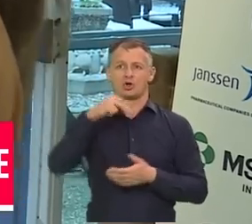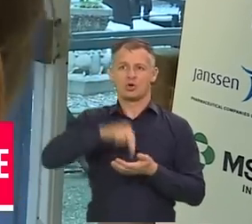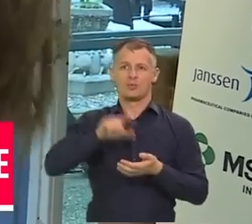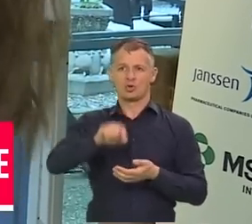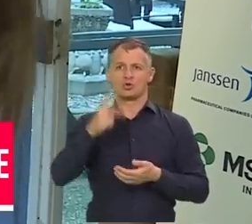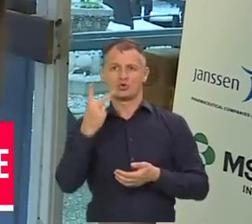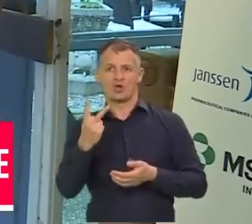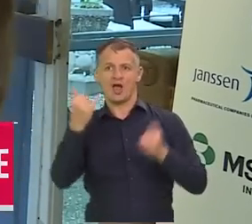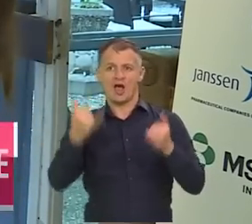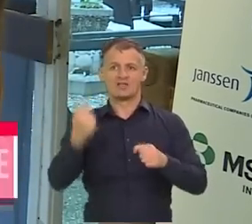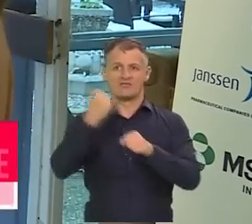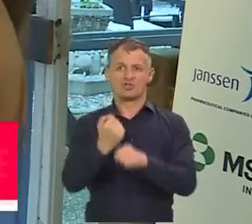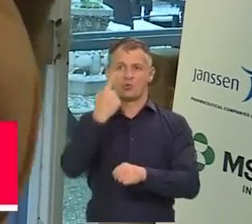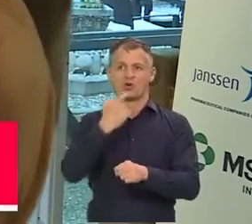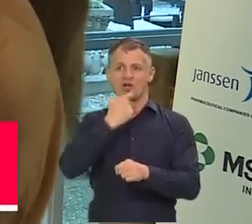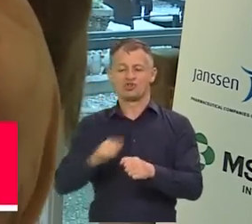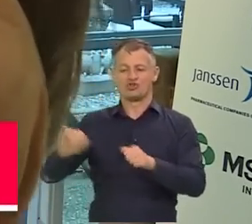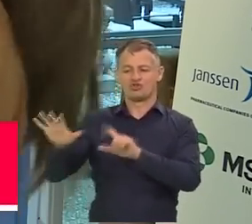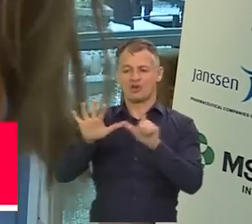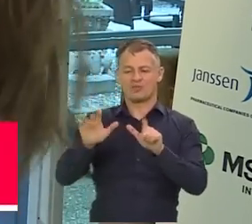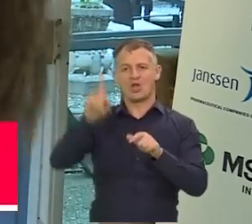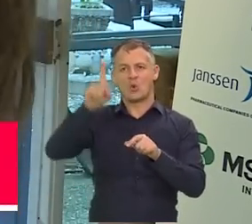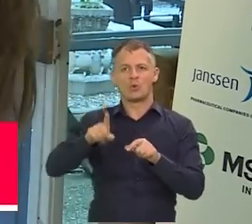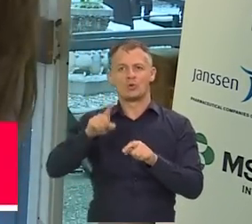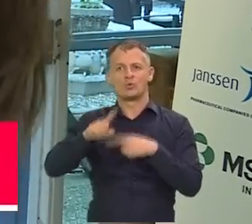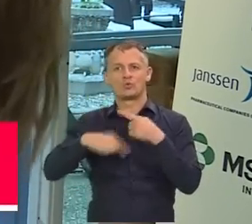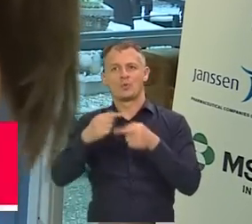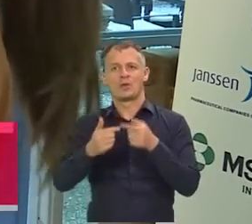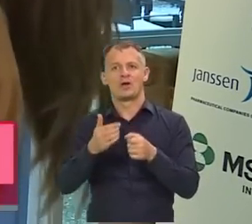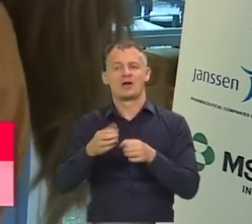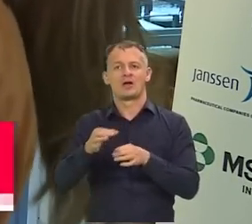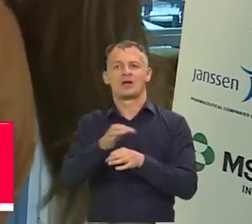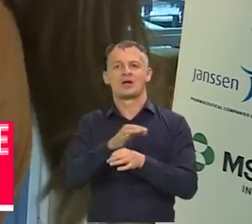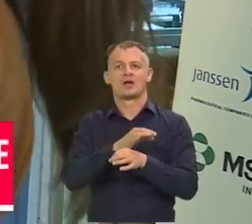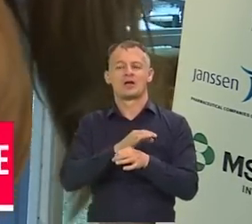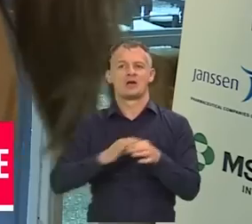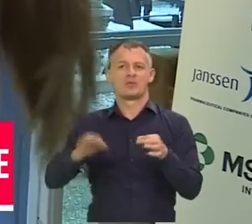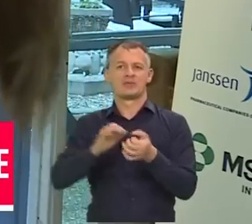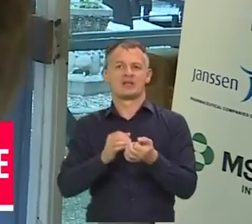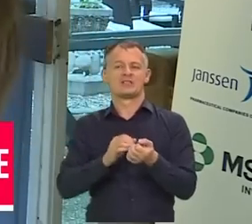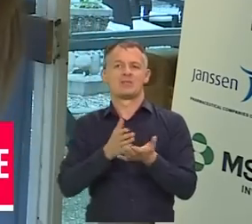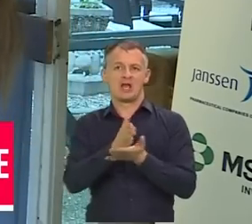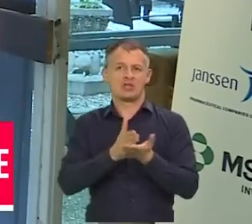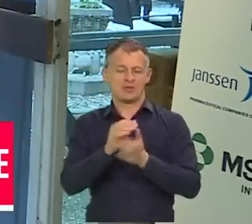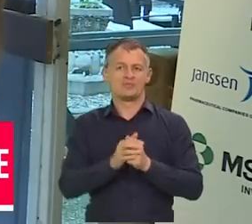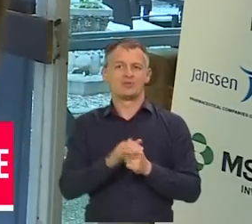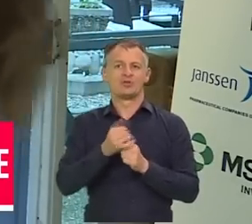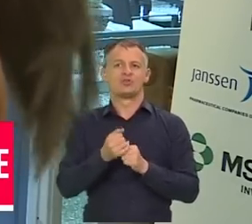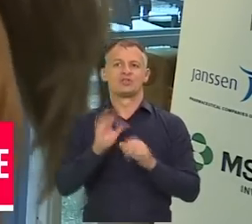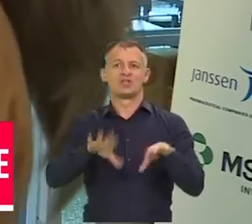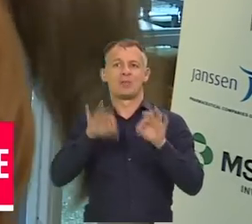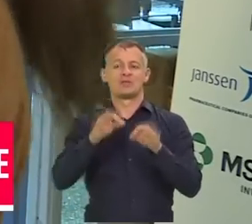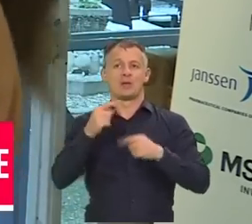2022. Astăzi împlinim 1 an și 7 luni de la transplant. Da? Și depistarea a fost